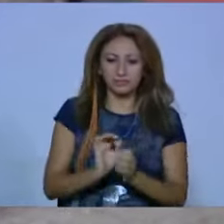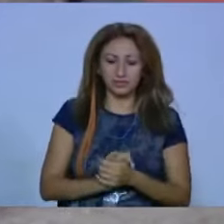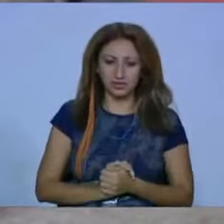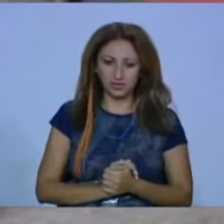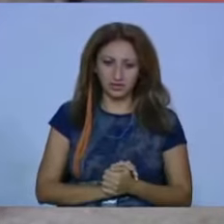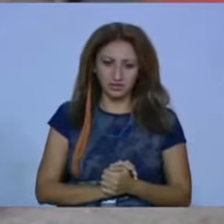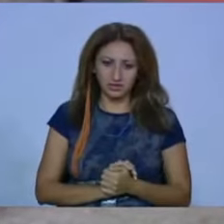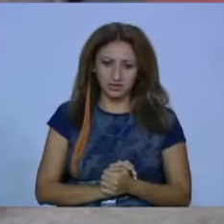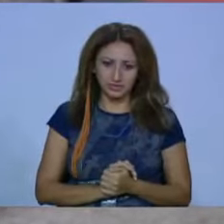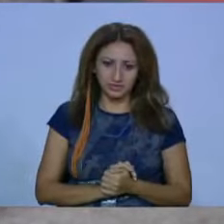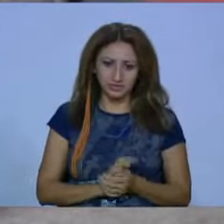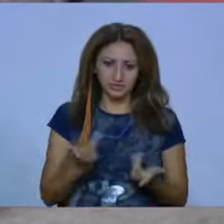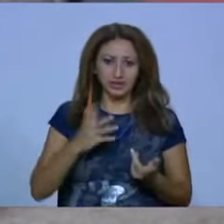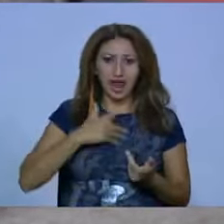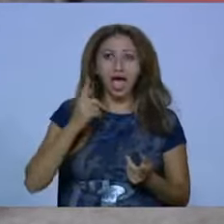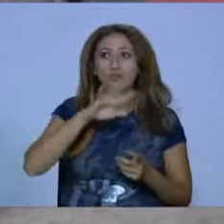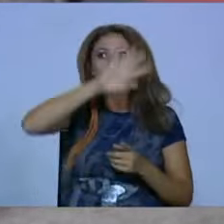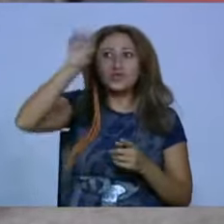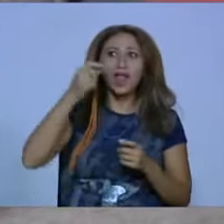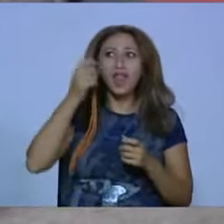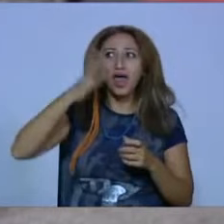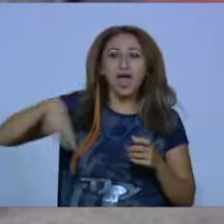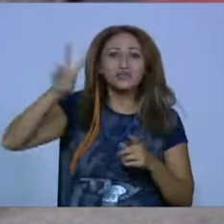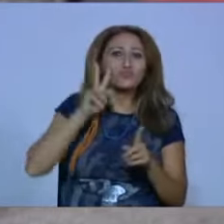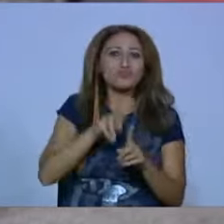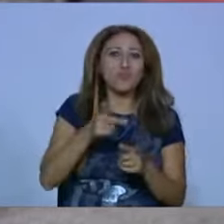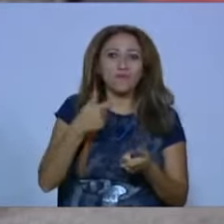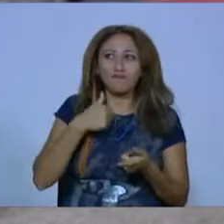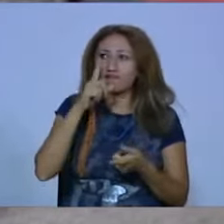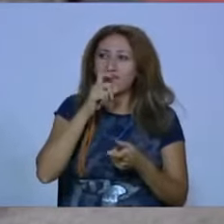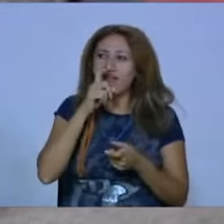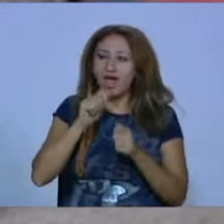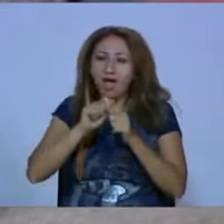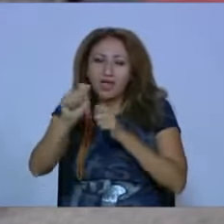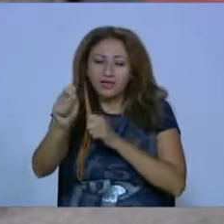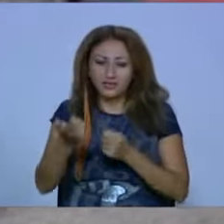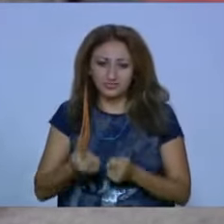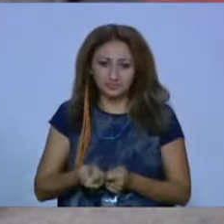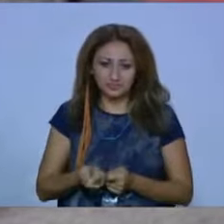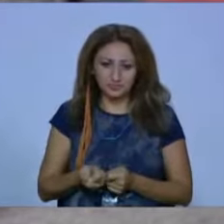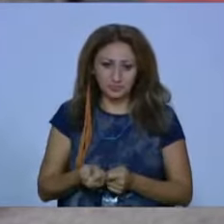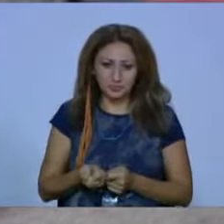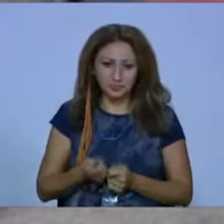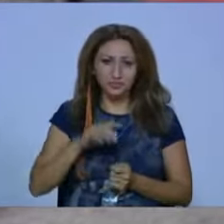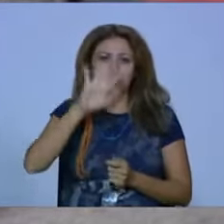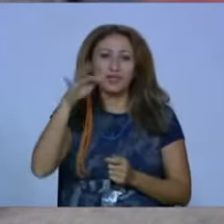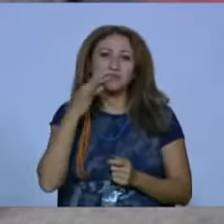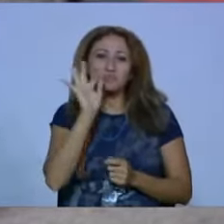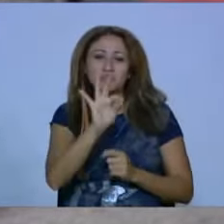وبعدين أنا قلت أنا عاوزة أبين بنتي للناس. كان إحنا طبعا في كرة، الكرة كان بيضايقوها بالكلام،